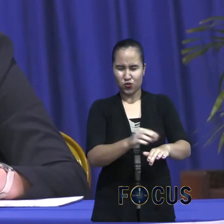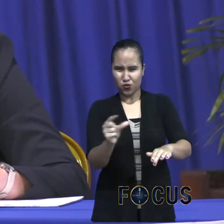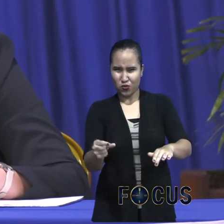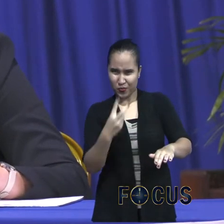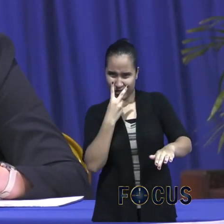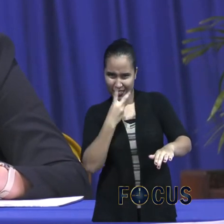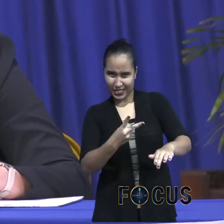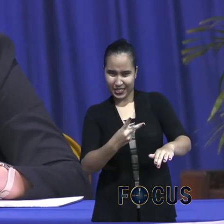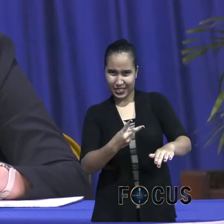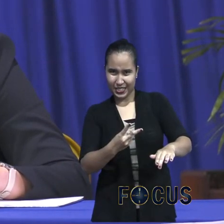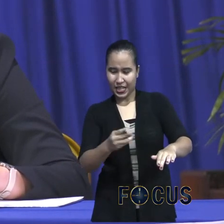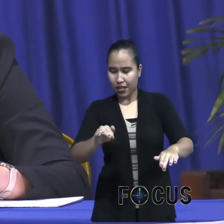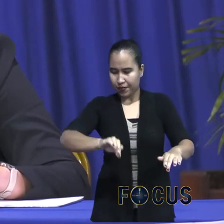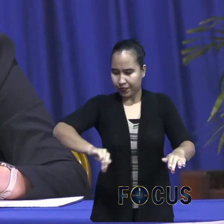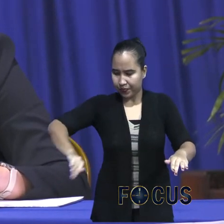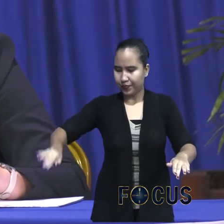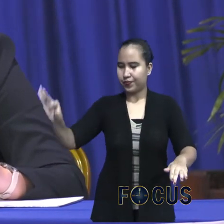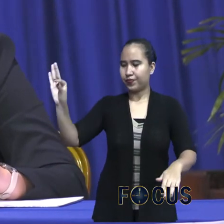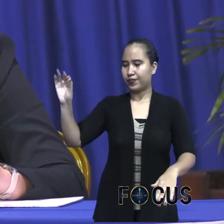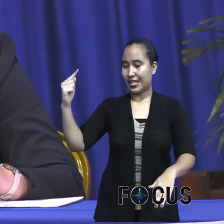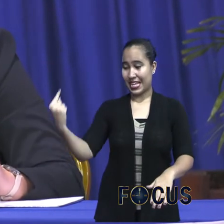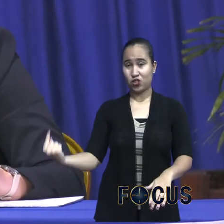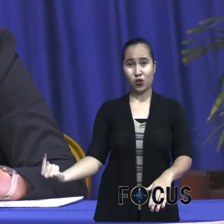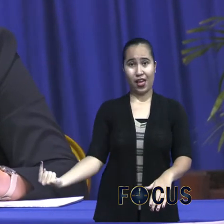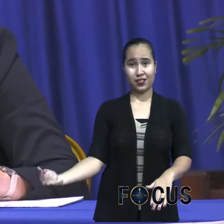ook in isolatie geplaatst zal worden.